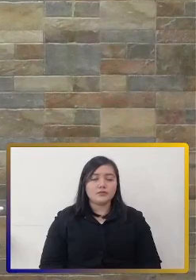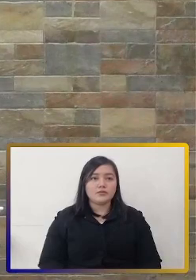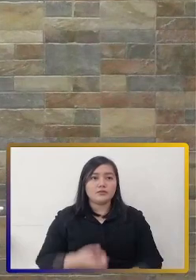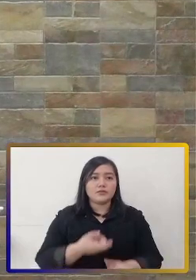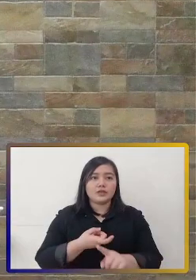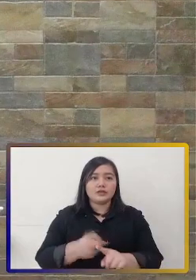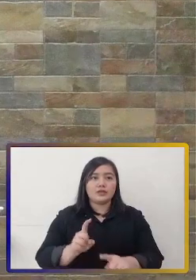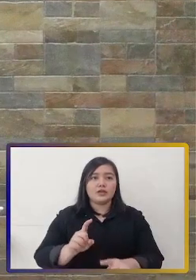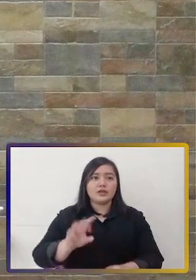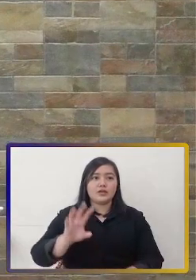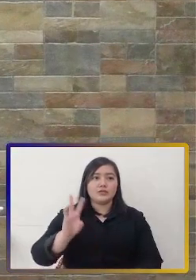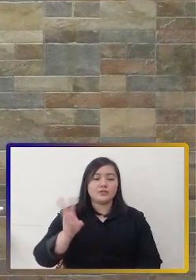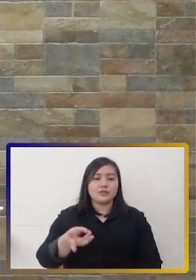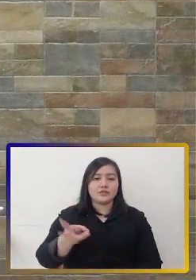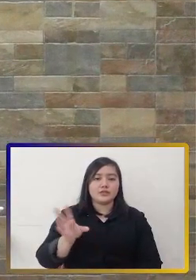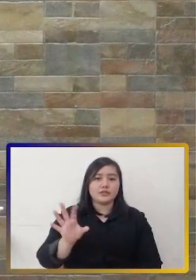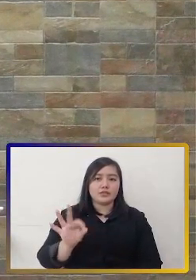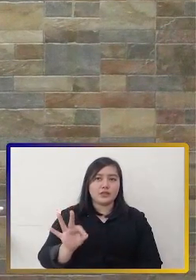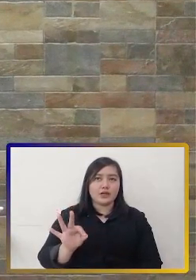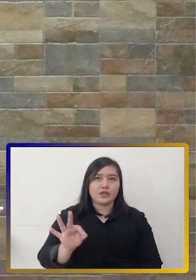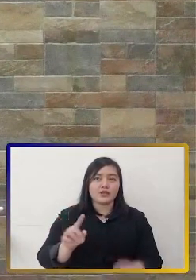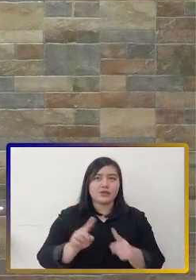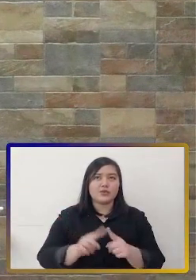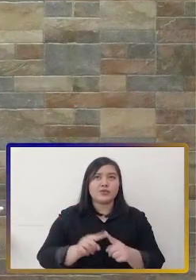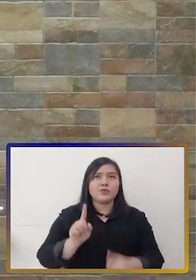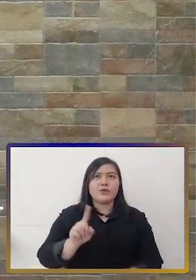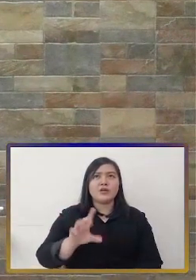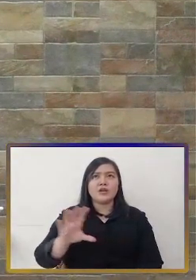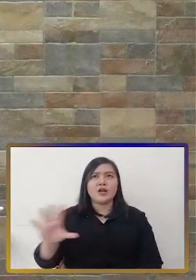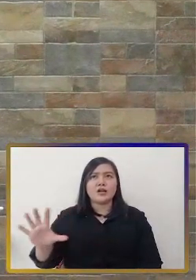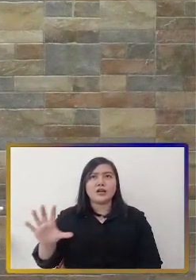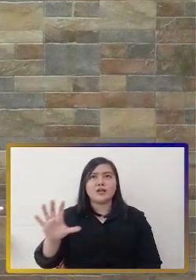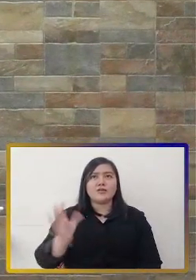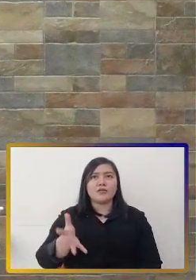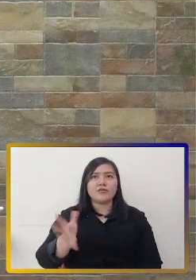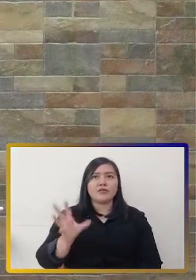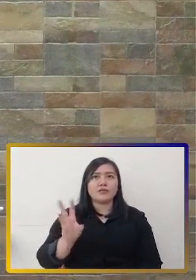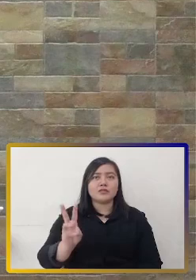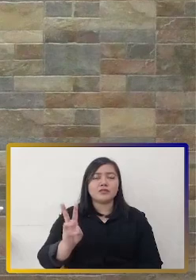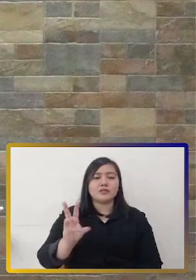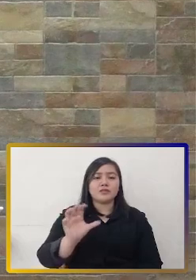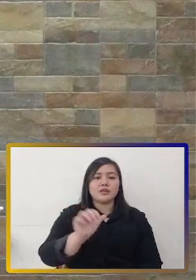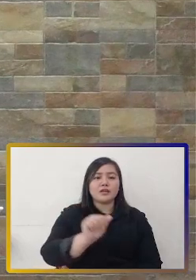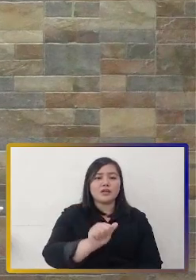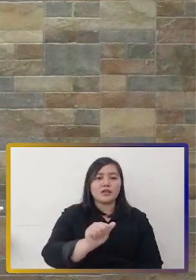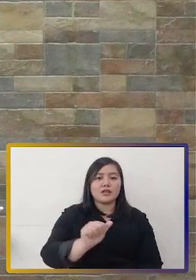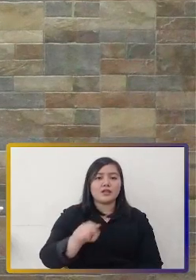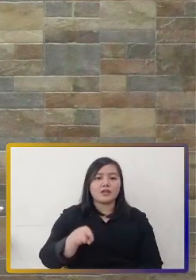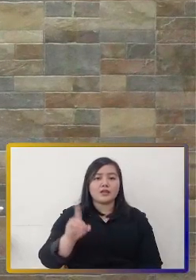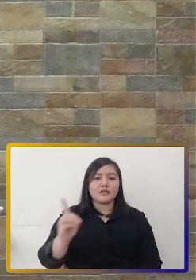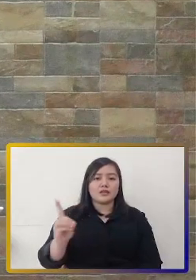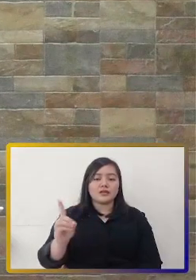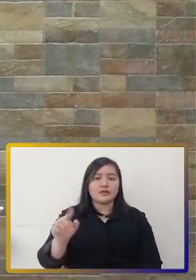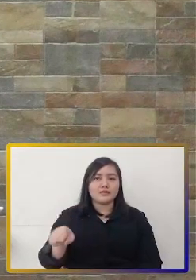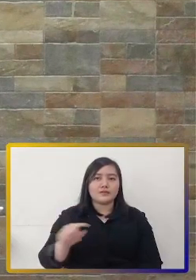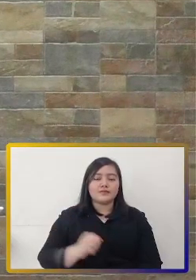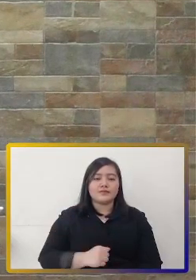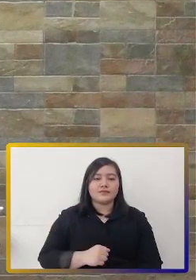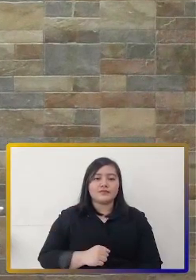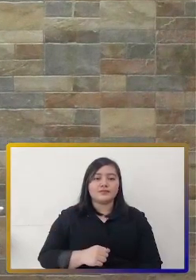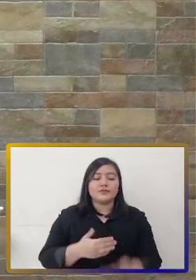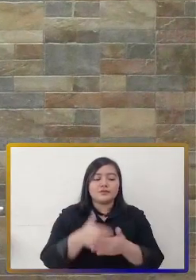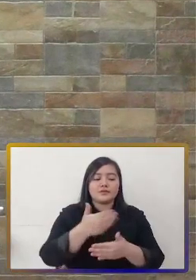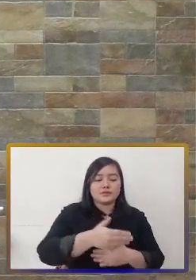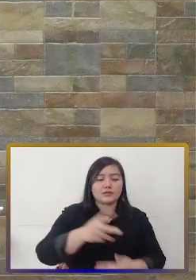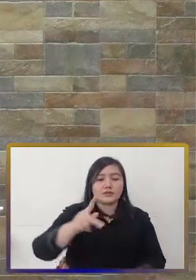to 156 AD, ito po ay naririnig natin sa ating mahal na pastor. Sino po yan? Si Polycarp.